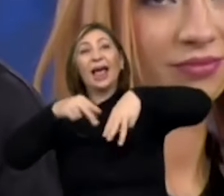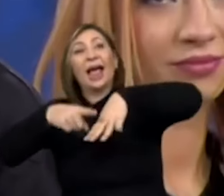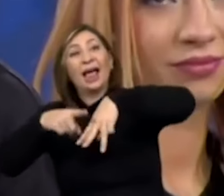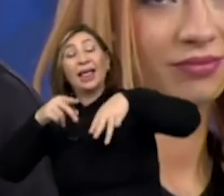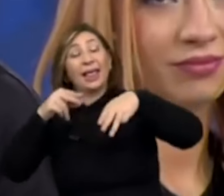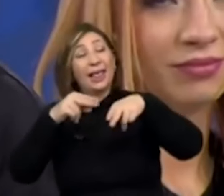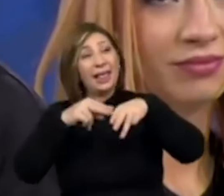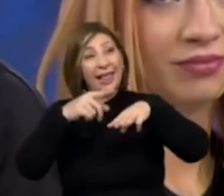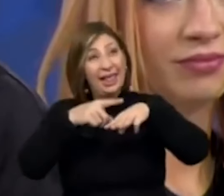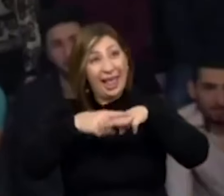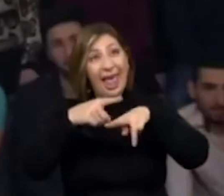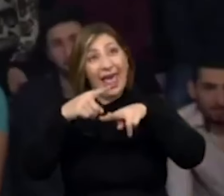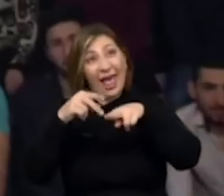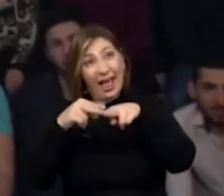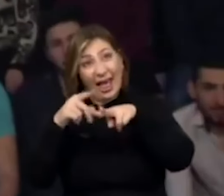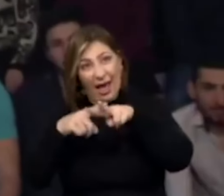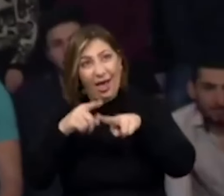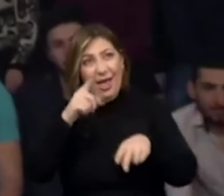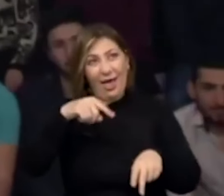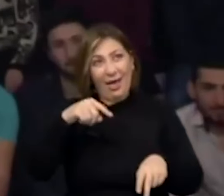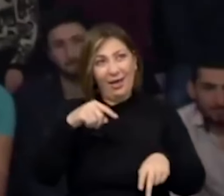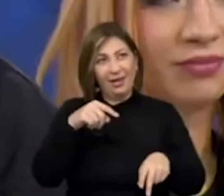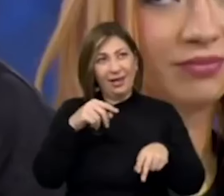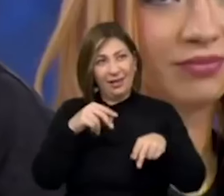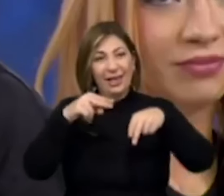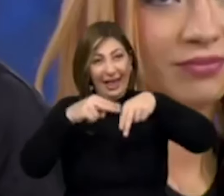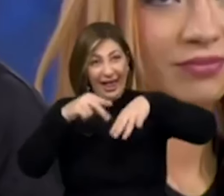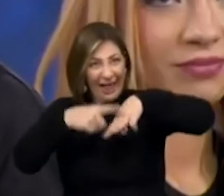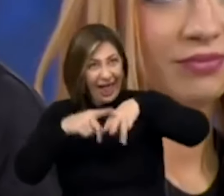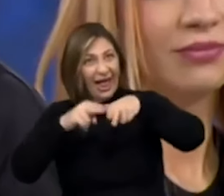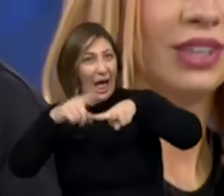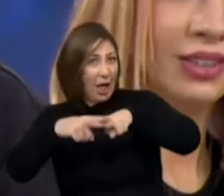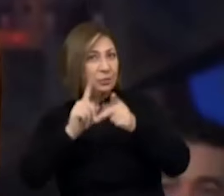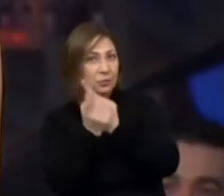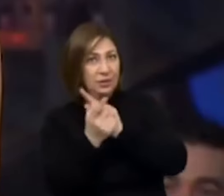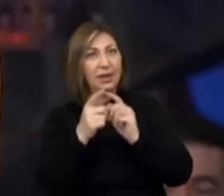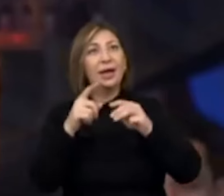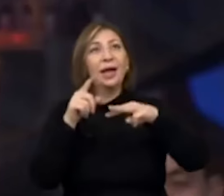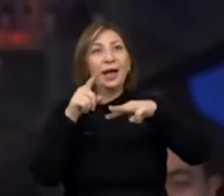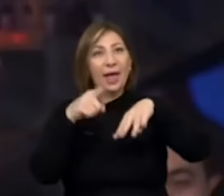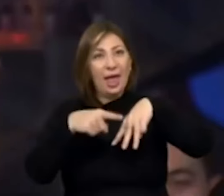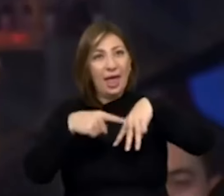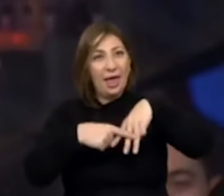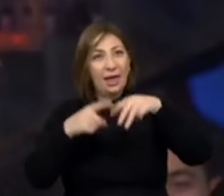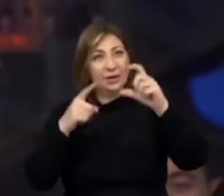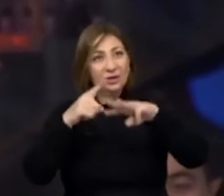Evet evet. Öyle. Et. Erkan KK. Aynen. Sizin efendim? Eceseçkin.com.